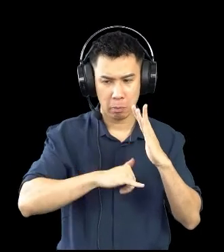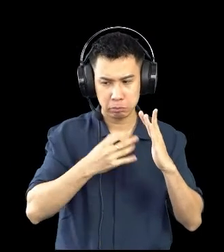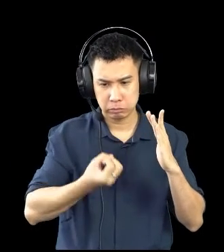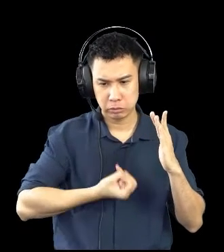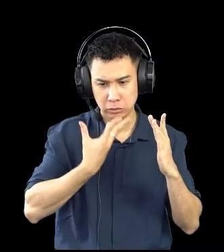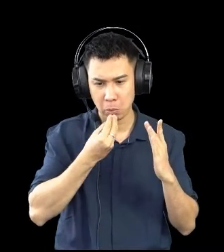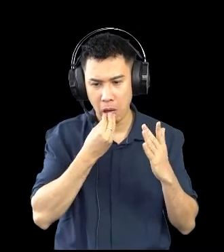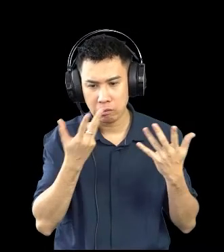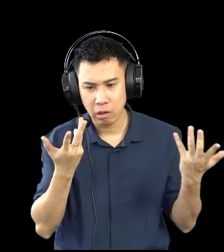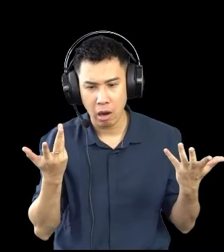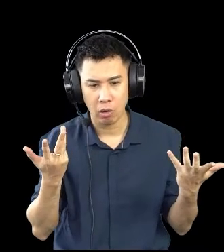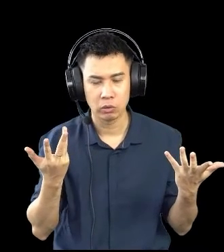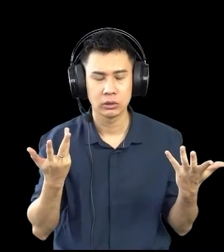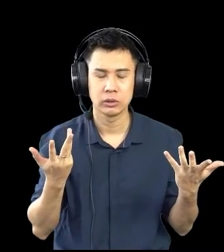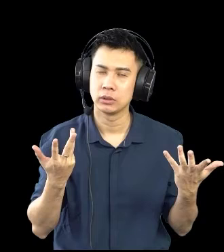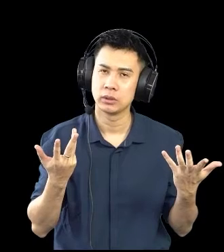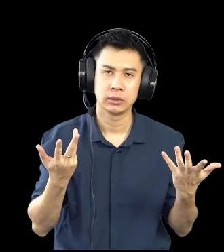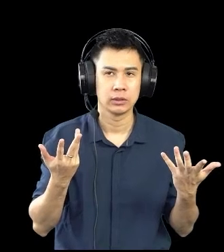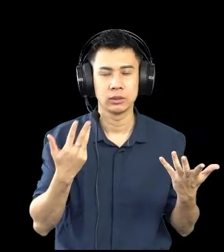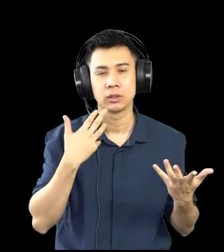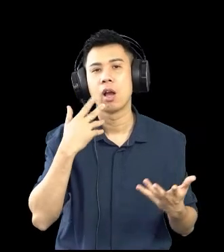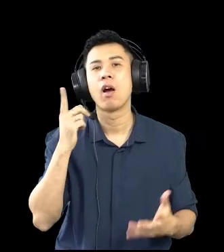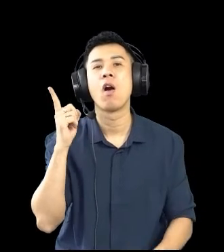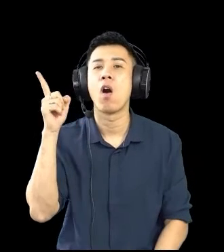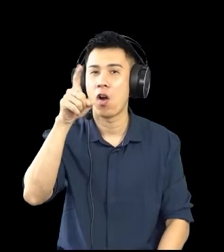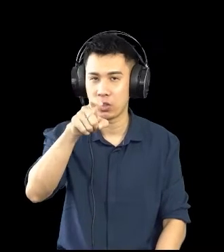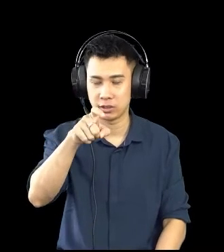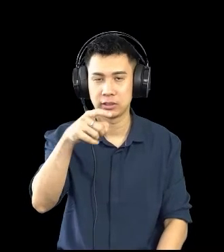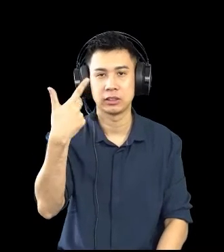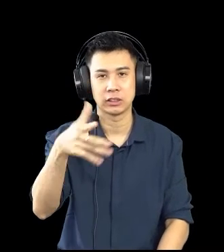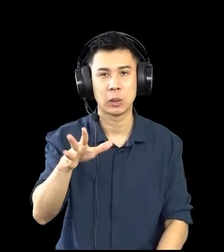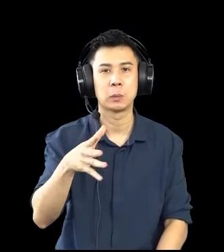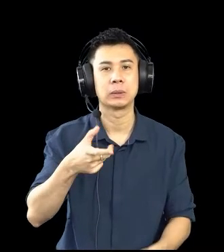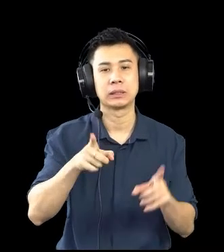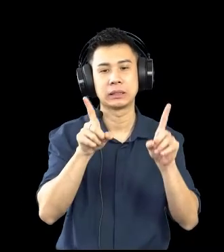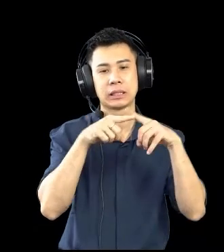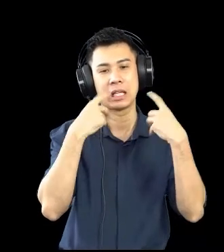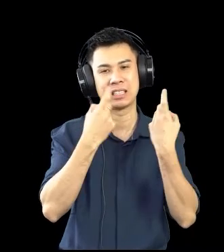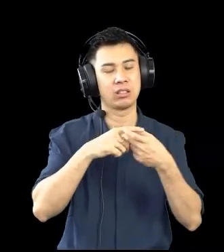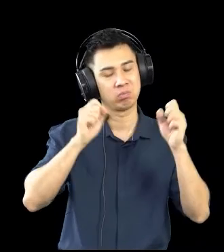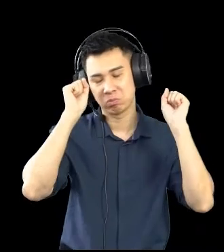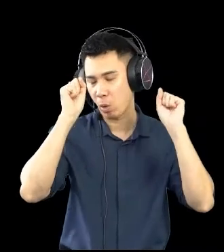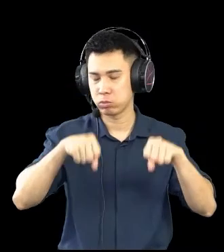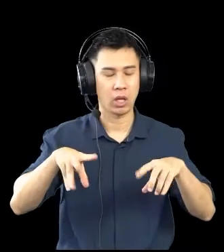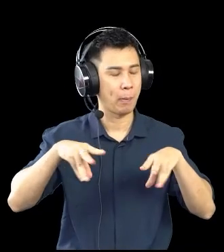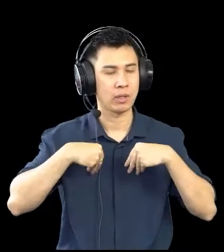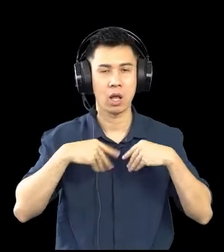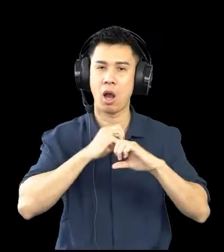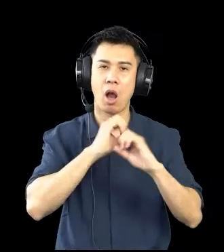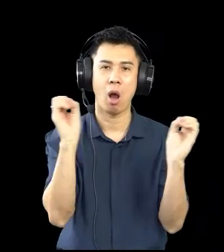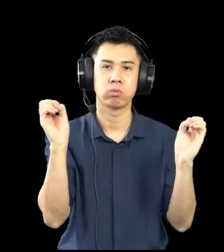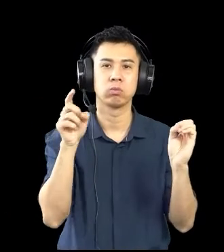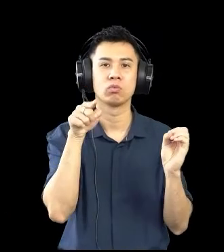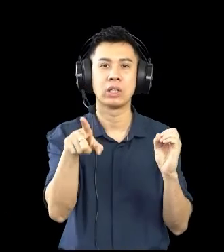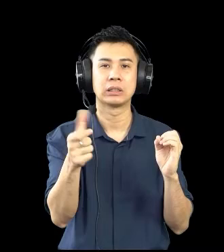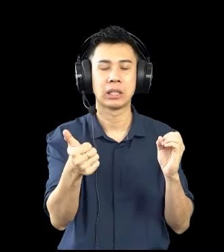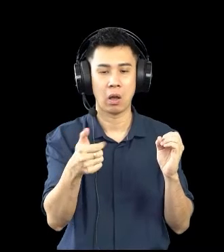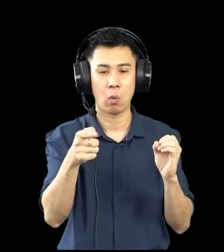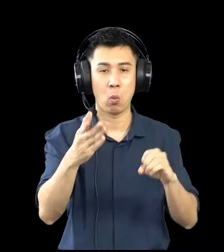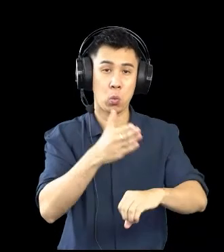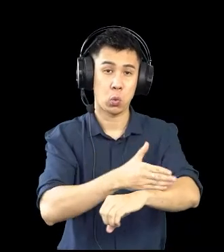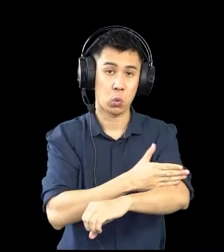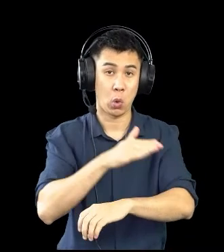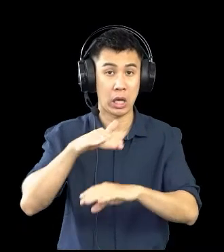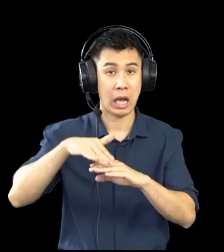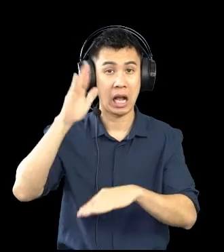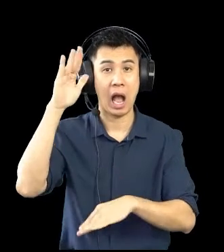nên là cái việc mà bọn em có liên lạc lại với Khang thì gia đình bạn ấy lại không đồng ý với cái việc đi học này, tại vì một phần là do cái số tuổi của bạn ấy